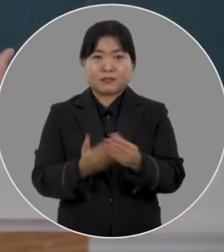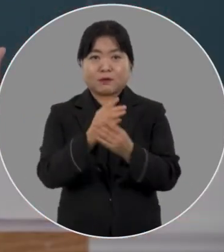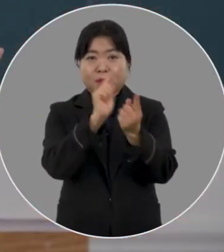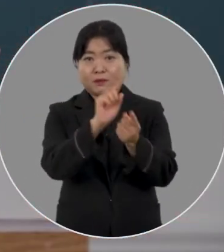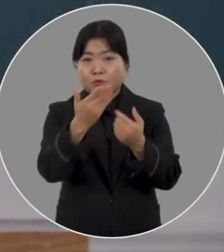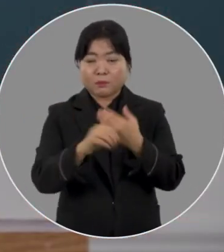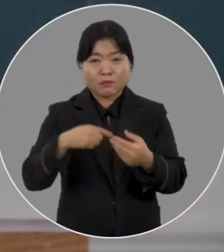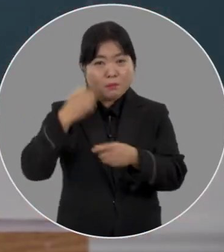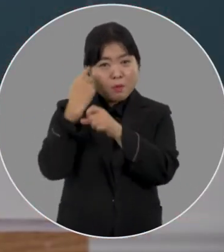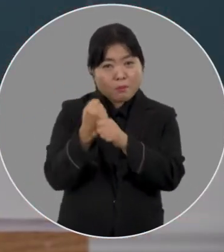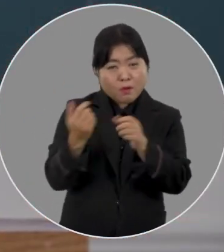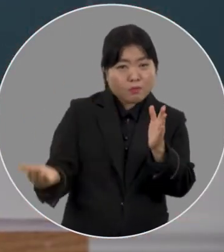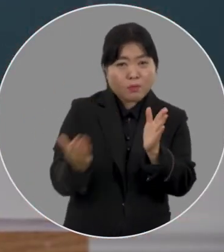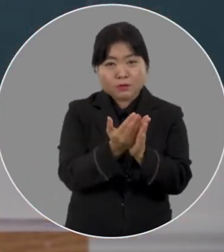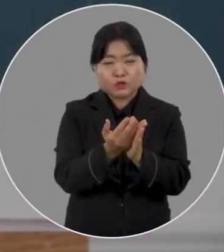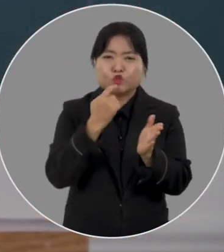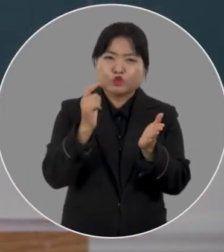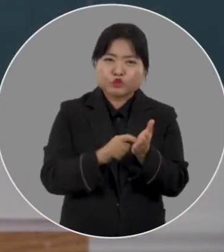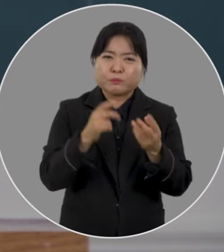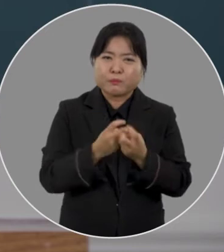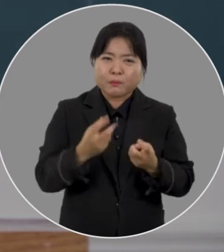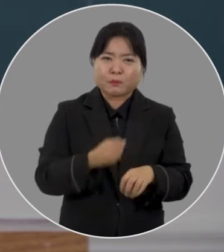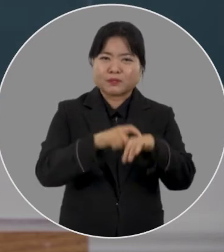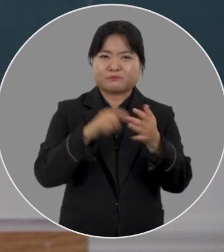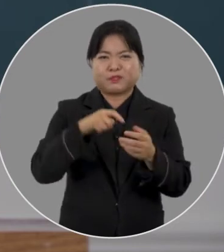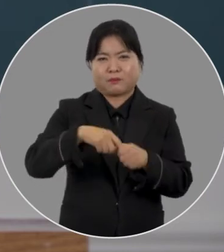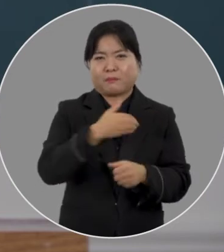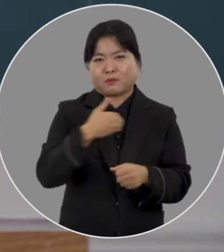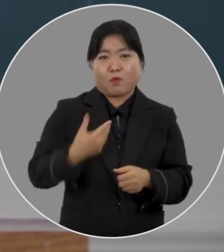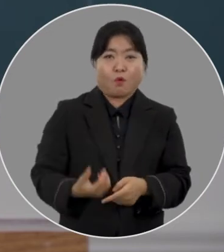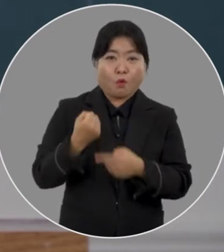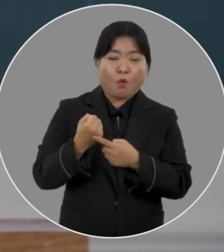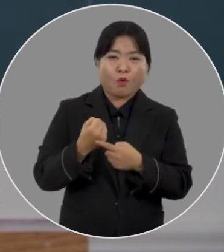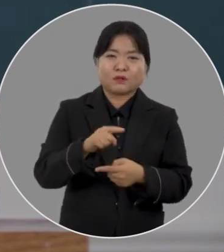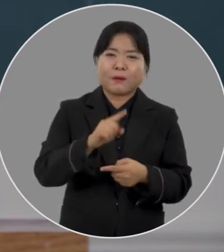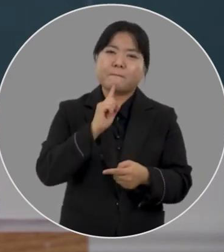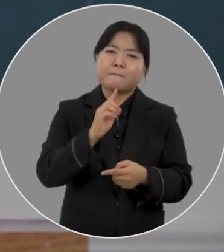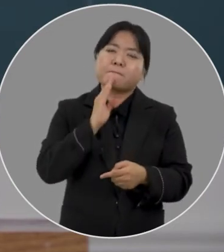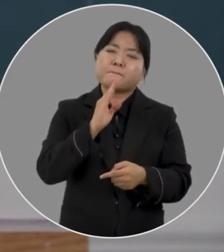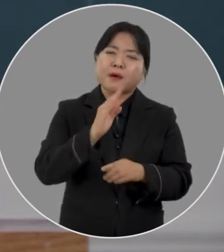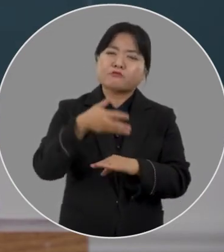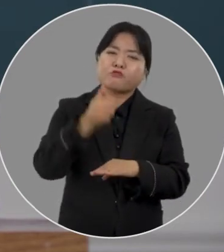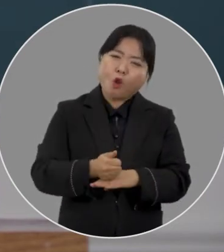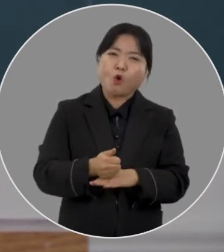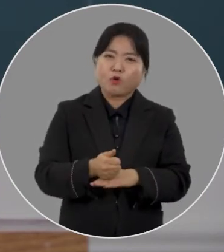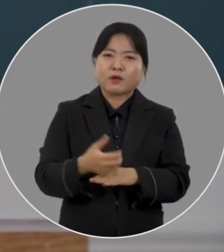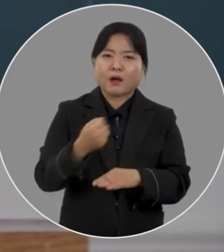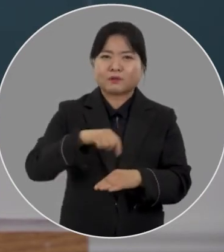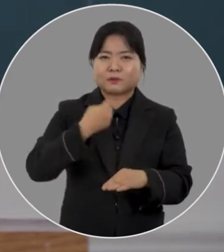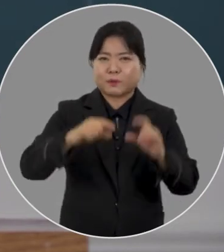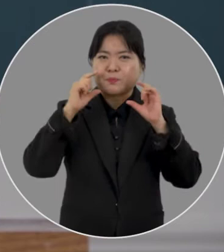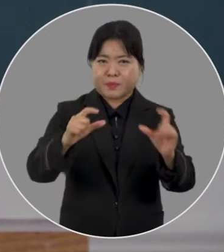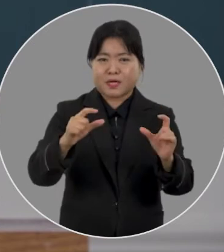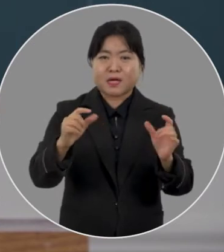나의 편견에 부합하는 손쉬운 설명에서 심리적인 만족을 얻고 그게 이제 맞는 결론이라고 성급하게 결론을 내리게